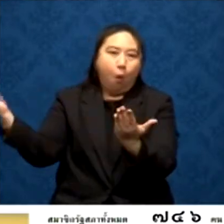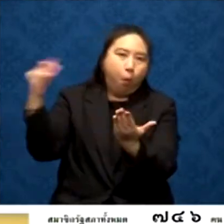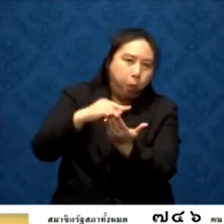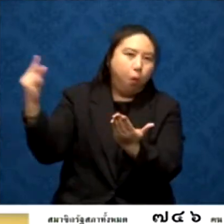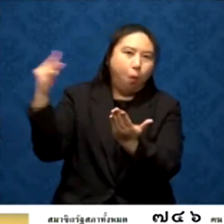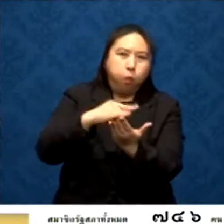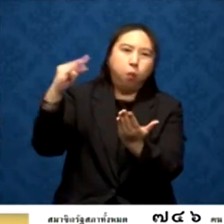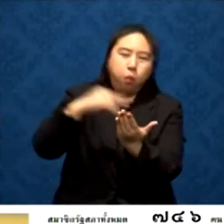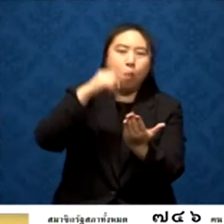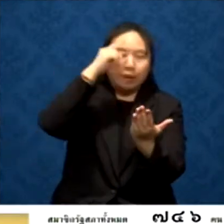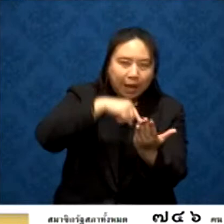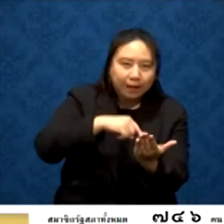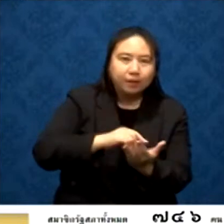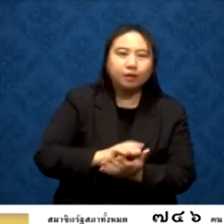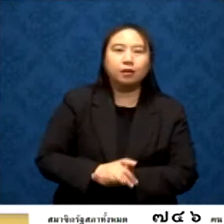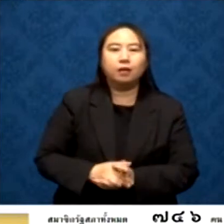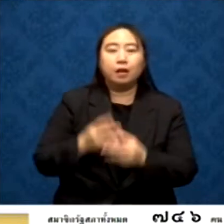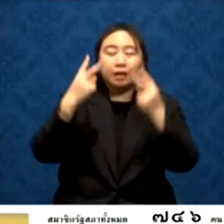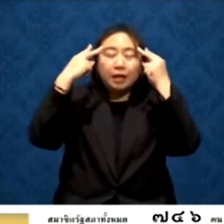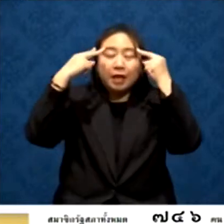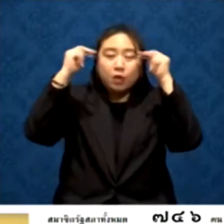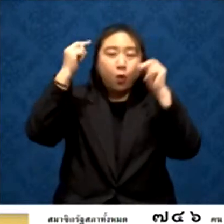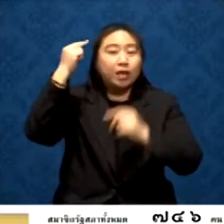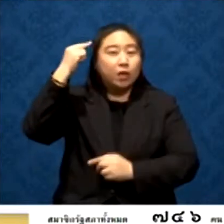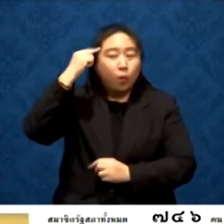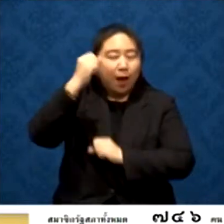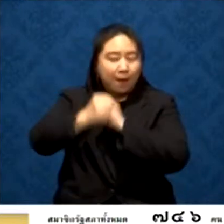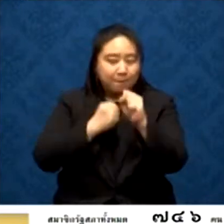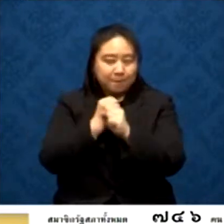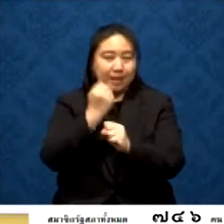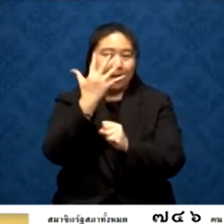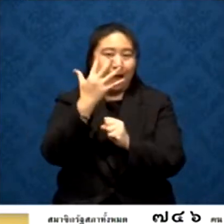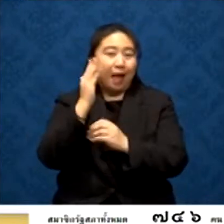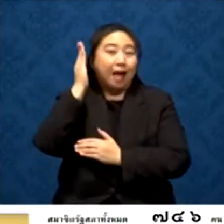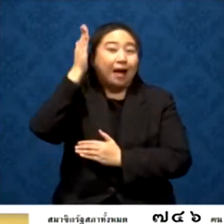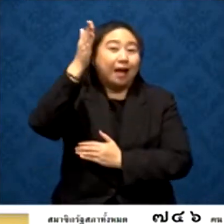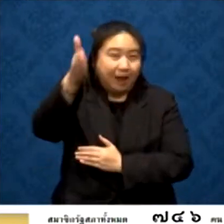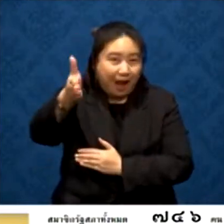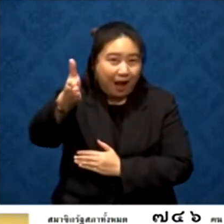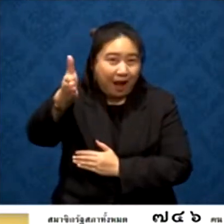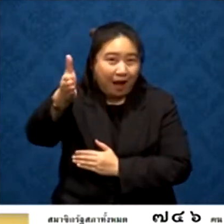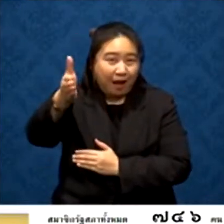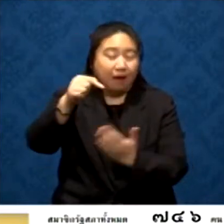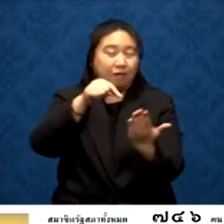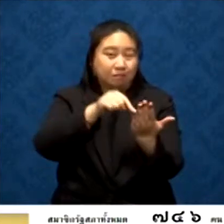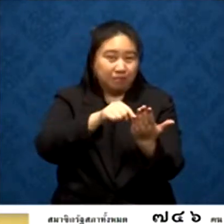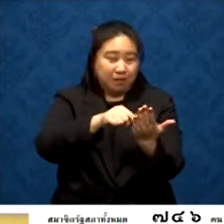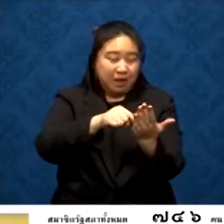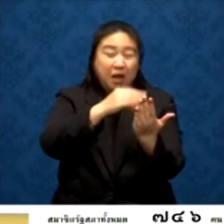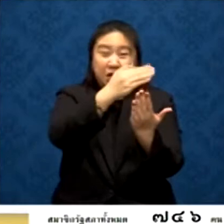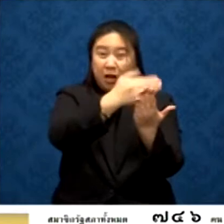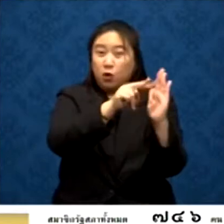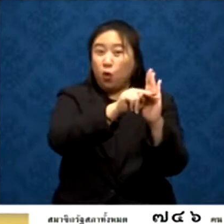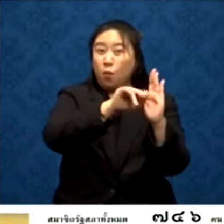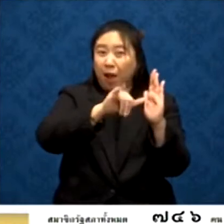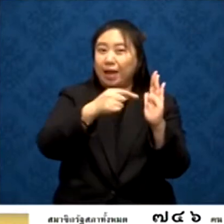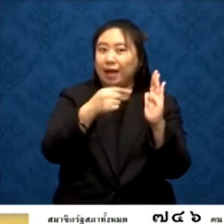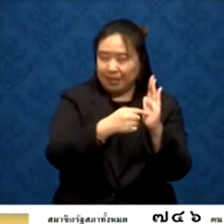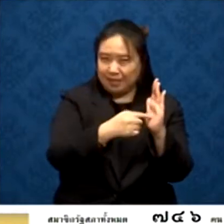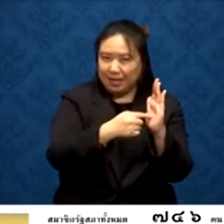ว่า5ปีข้างหน้านโยบายเช่นนี้จะทำให้ประเทศของเรามีหลักนิติธรรมน่า